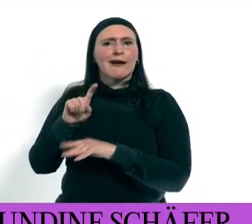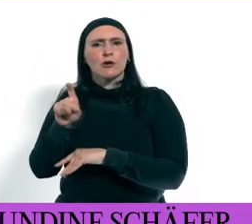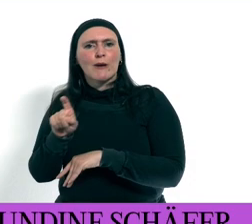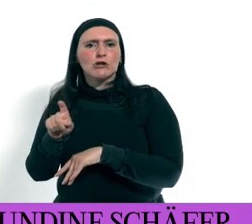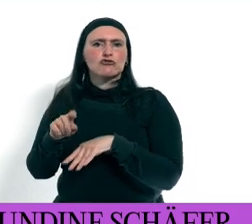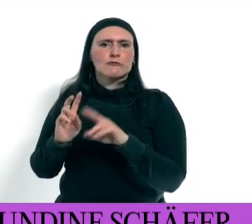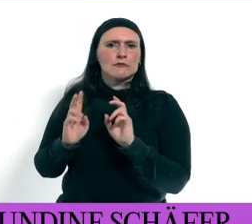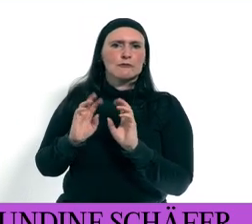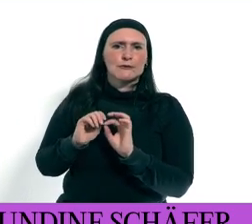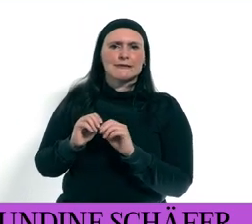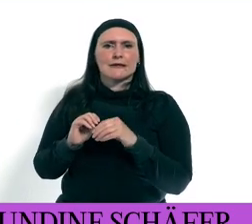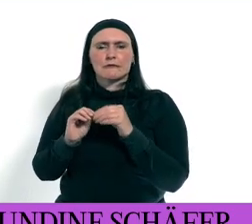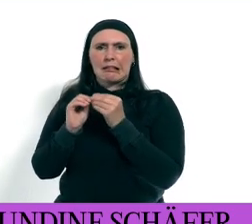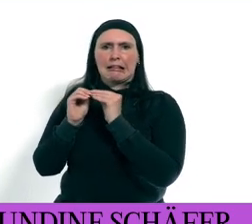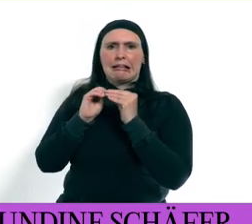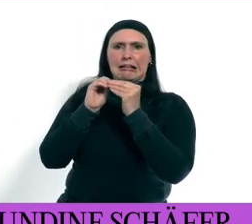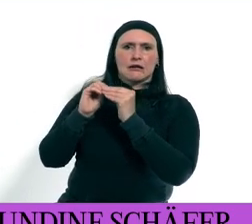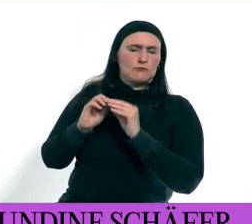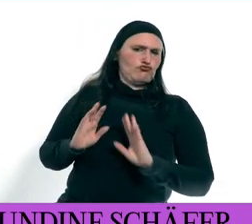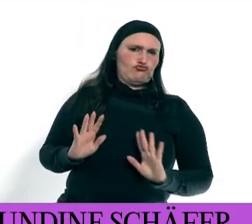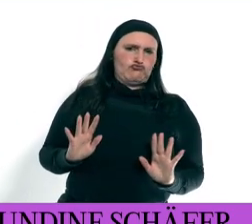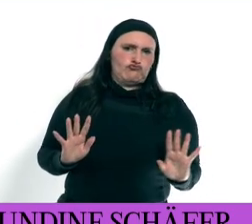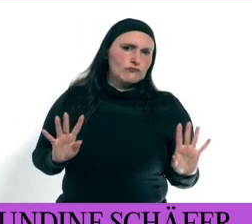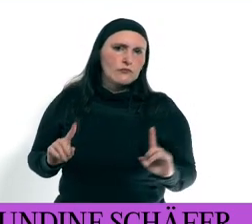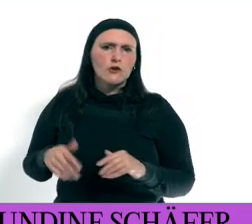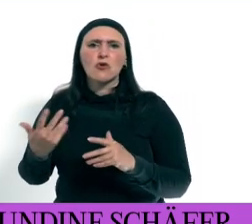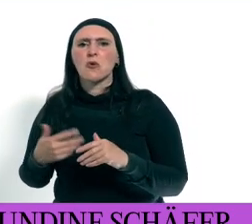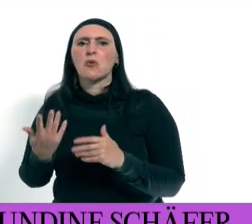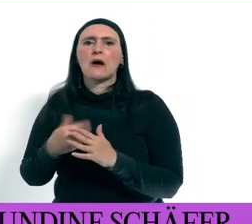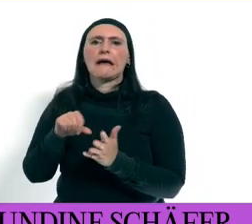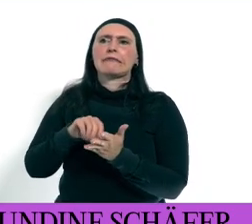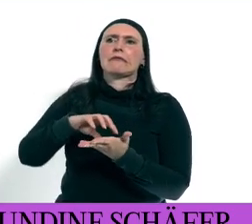andere Elemente ein anderes Publikum zu erreichen.